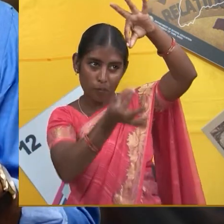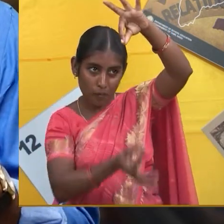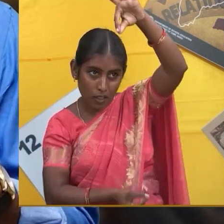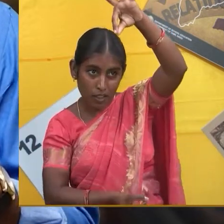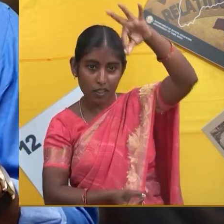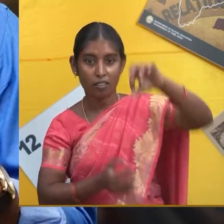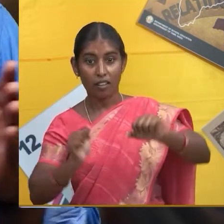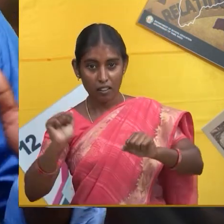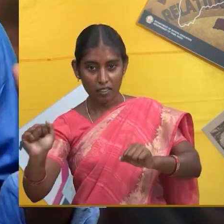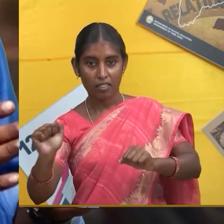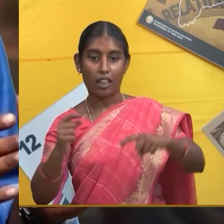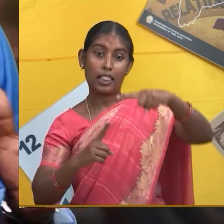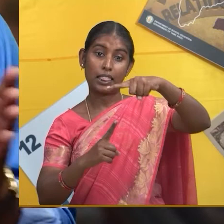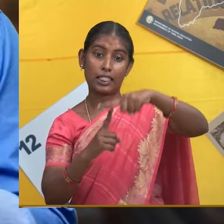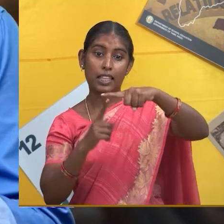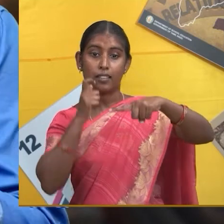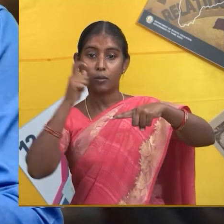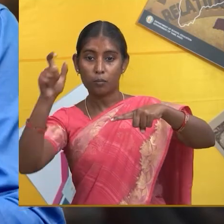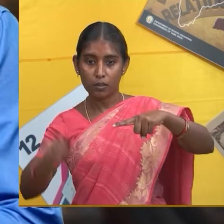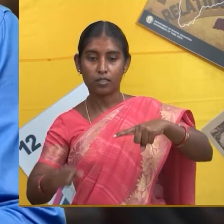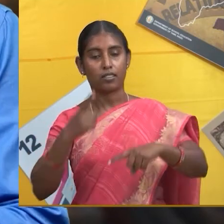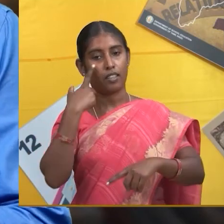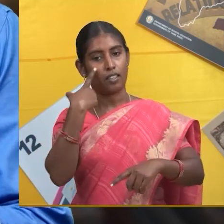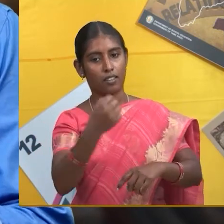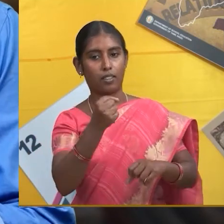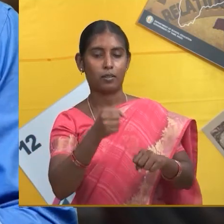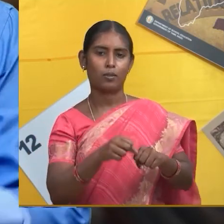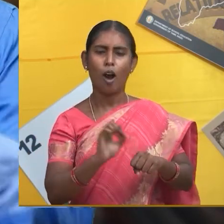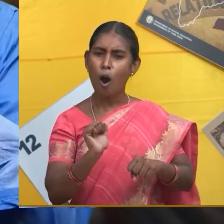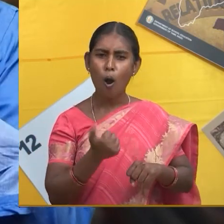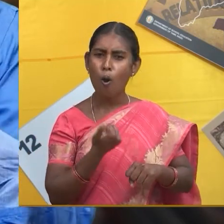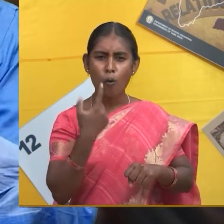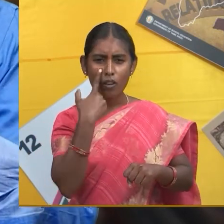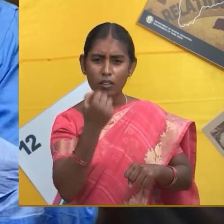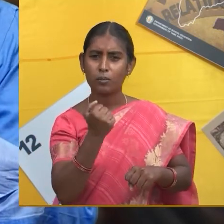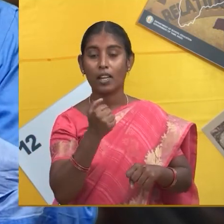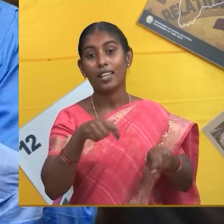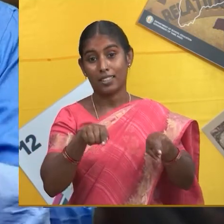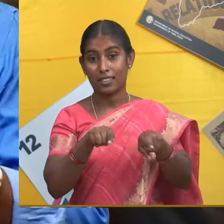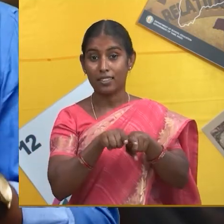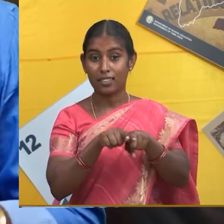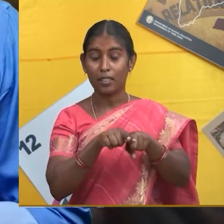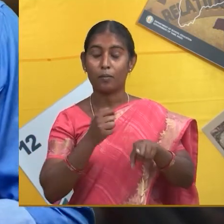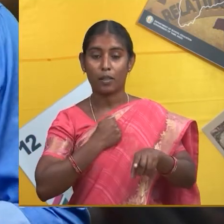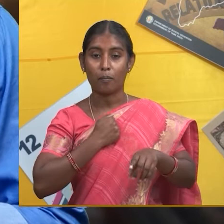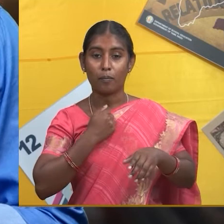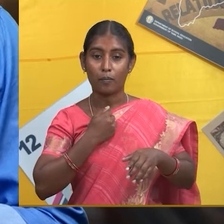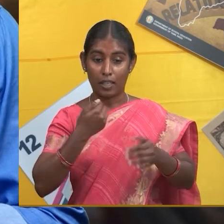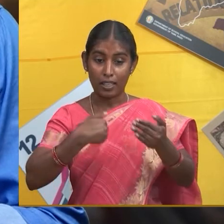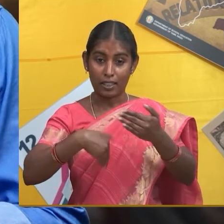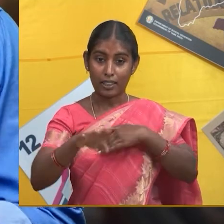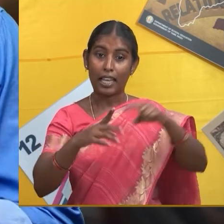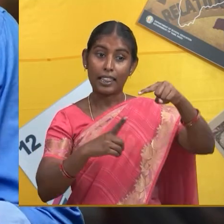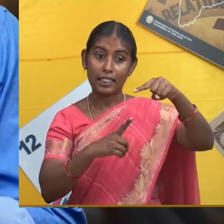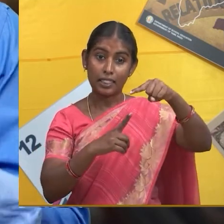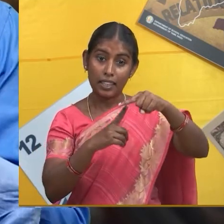அடிப்படை விகிதசம் தேர்த்தே பயன்படித்திதான் விகிறம் விகின்னானே wor roar